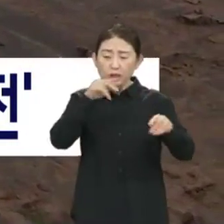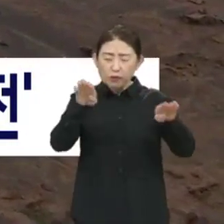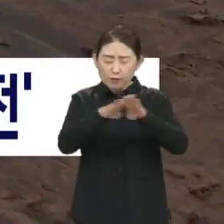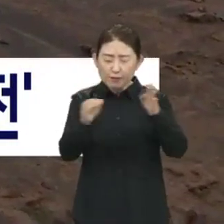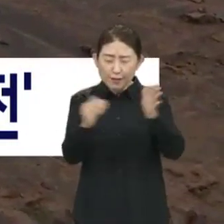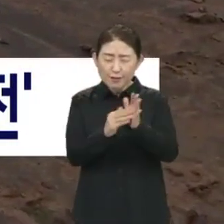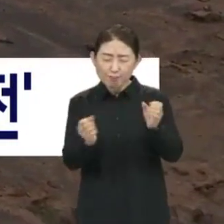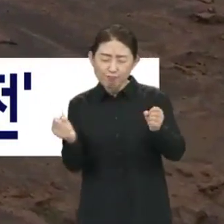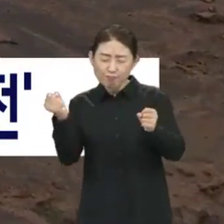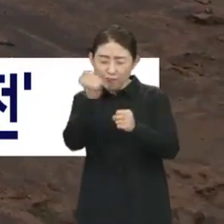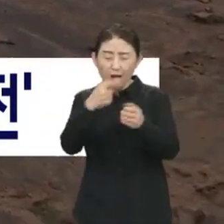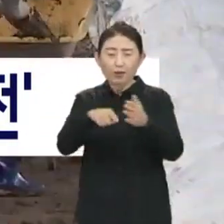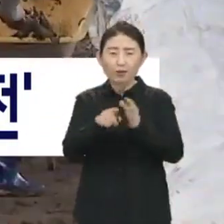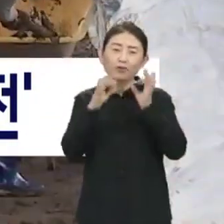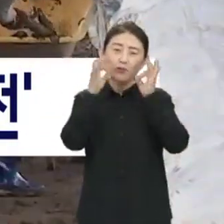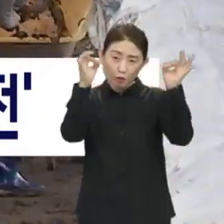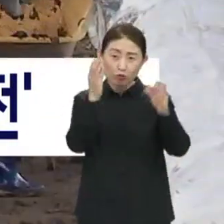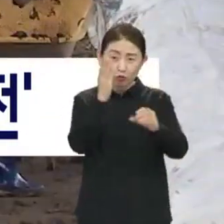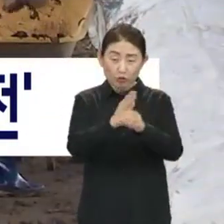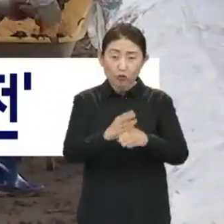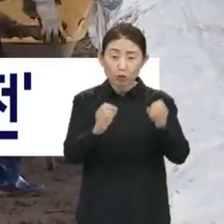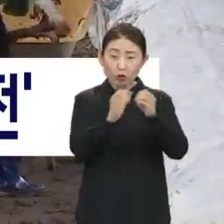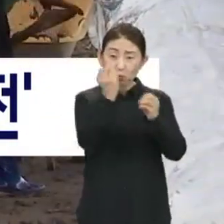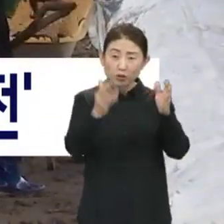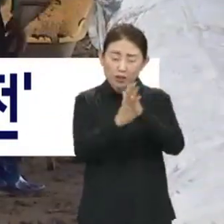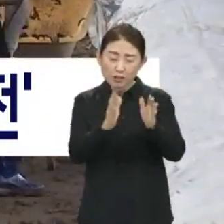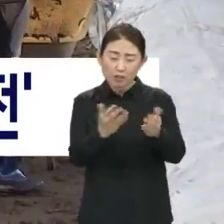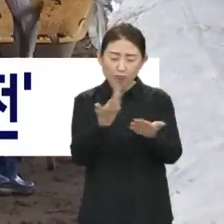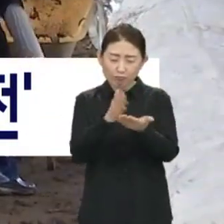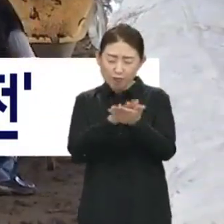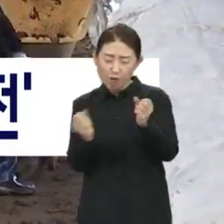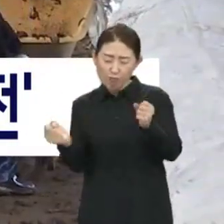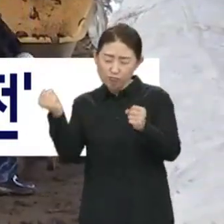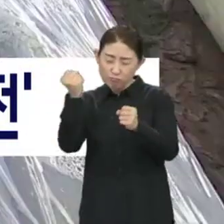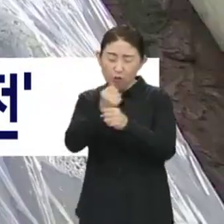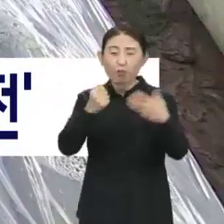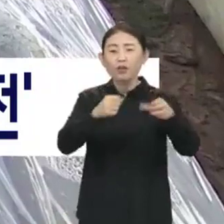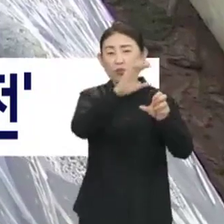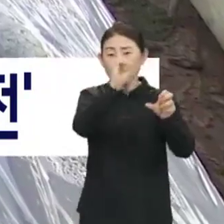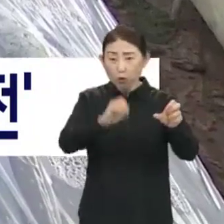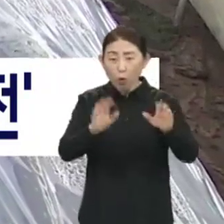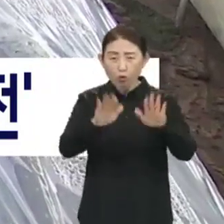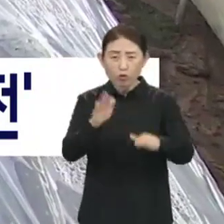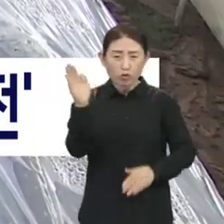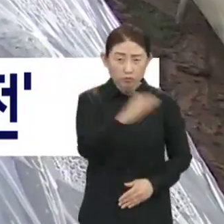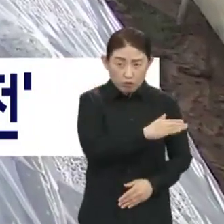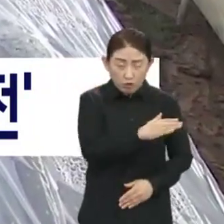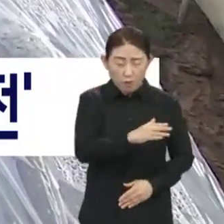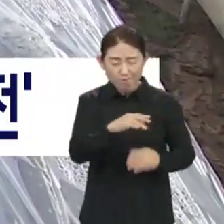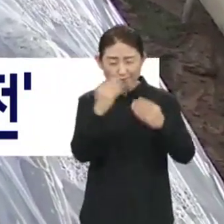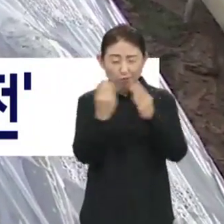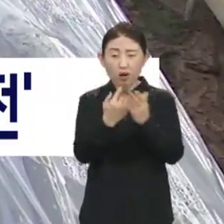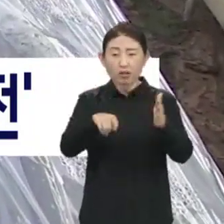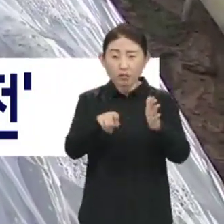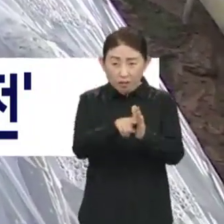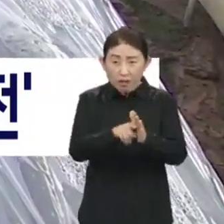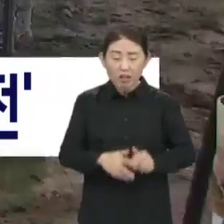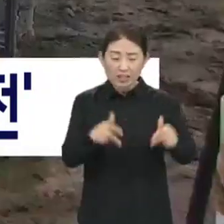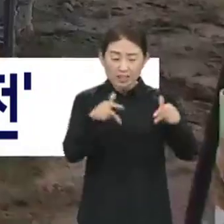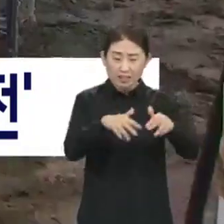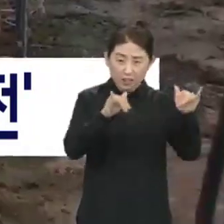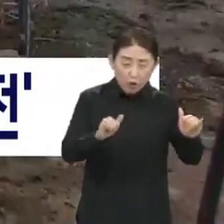기울이고 있습니다. 현재 85%의 복구율을 보이고 있는 논산시는 오늘부터 수해복구 마무리를 위해 읍면동